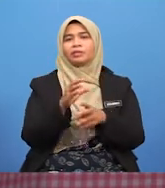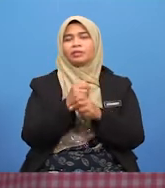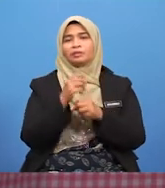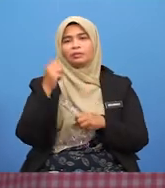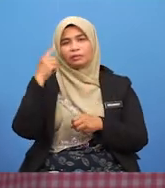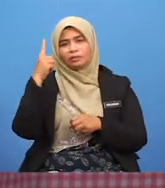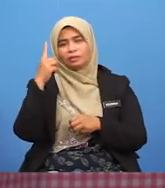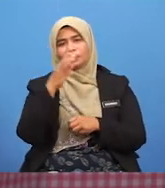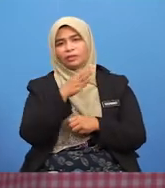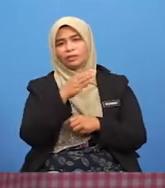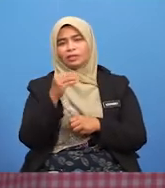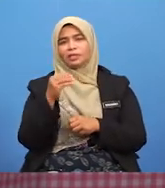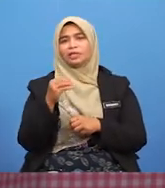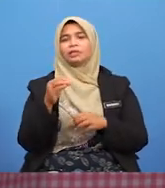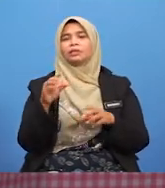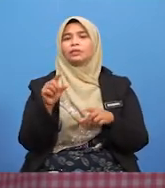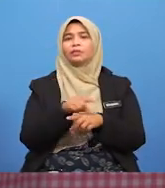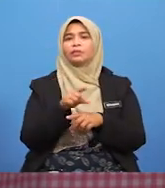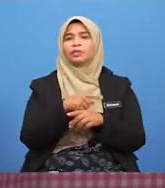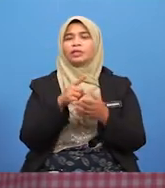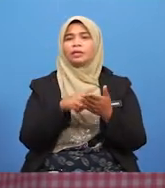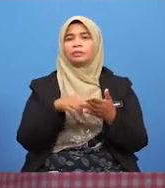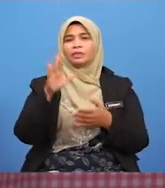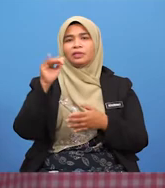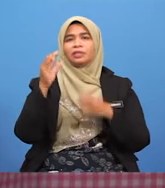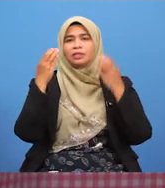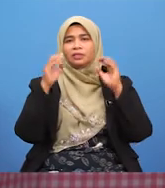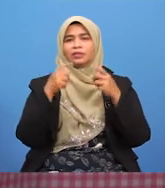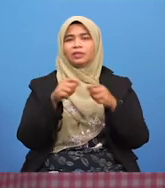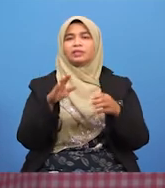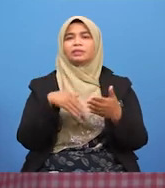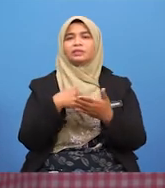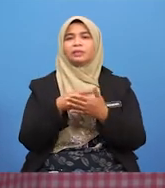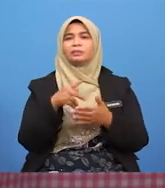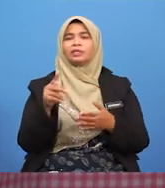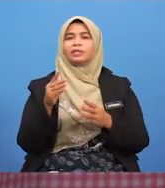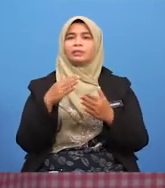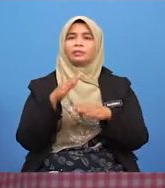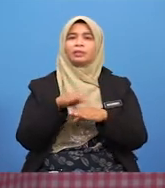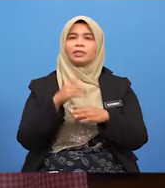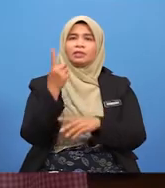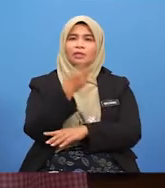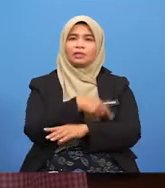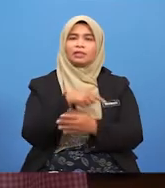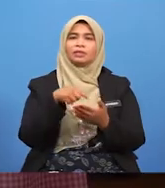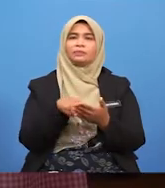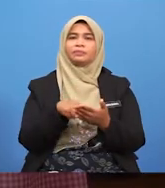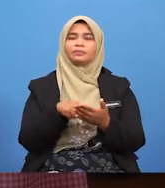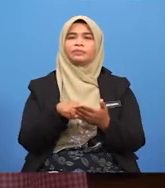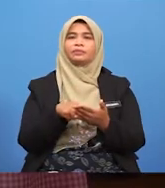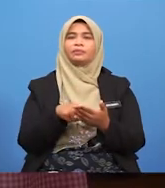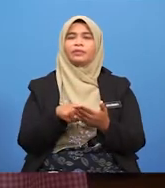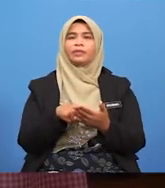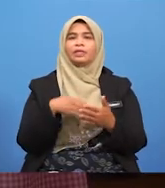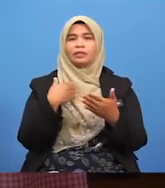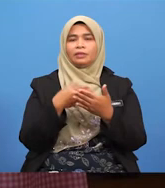Faith memahami dan mengaplikasikan apa yang telah Cikgu sampaikan pada hari ini Baiklah